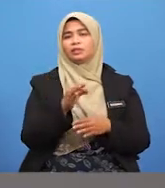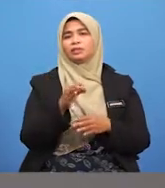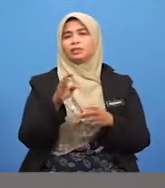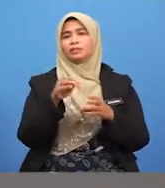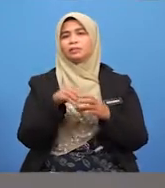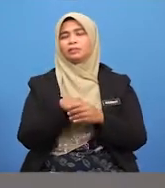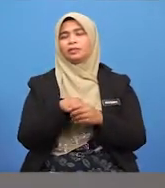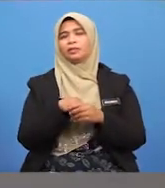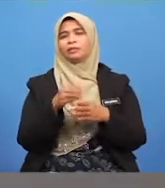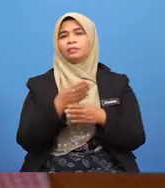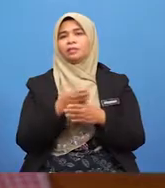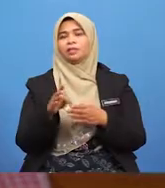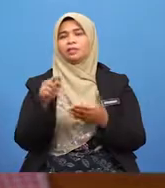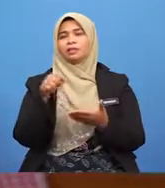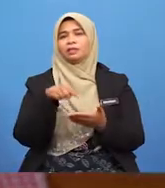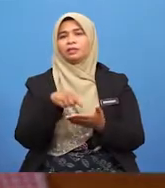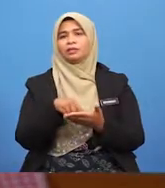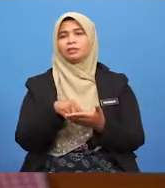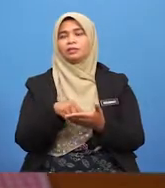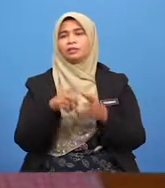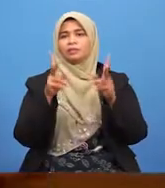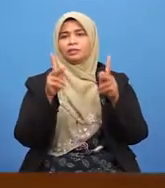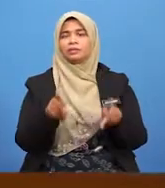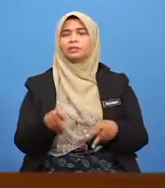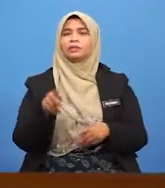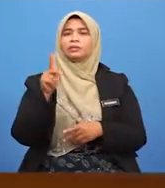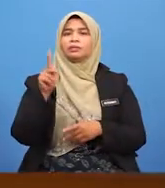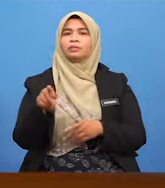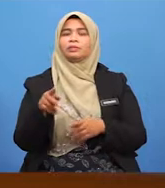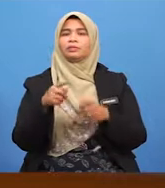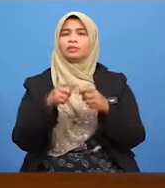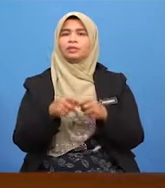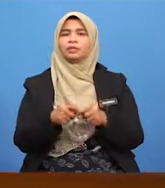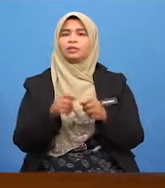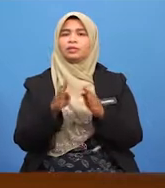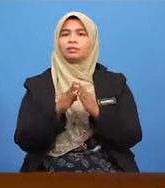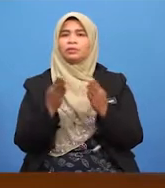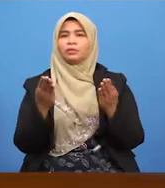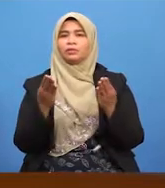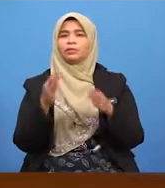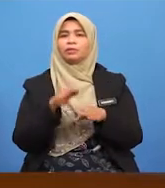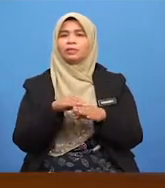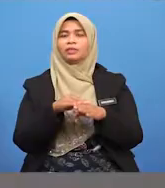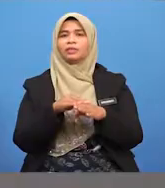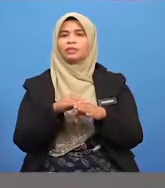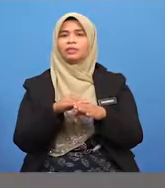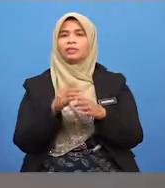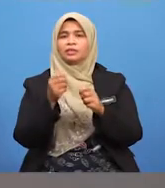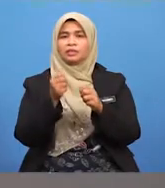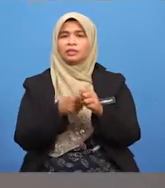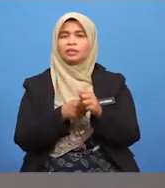pada bahagian ini belajar perlu tekan Bu kepada setiap